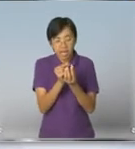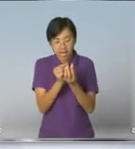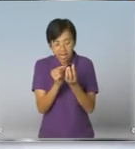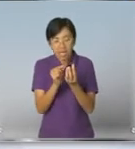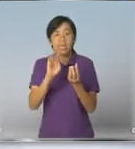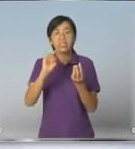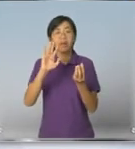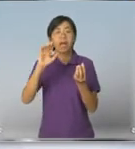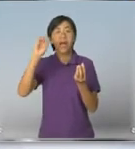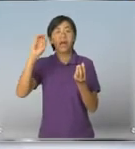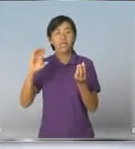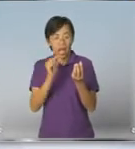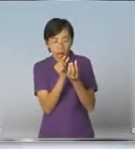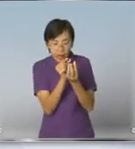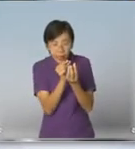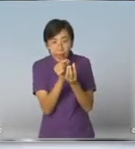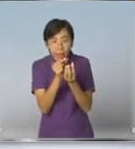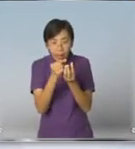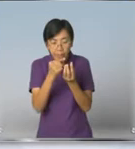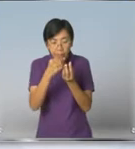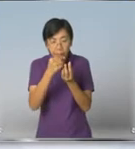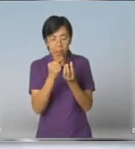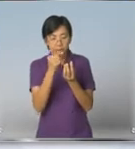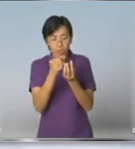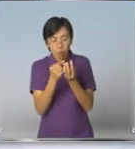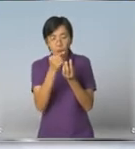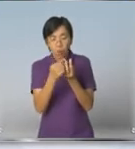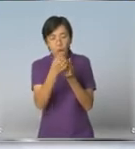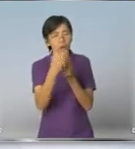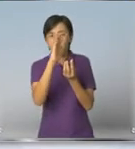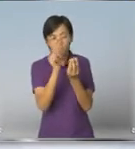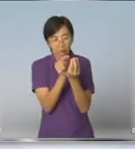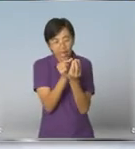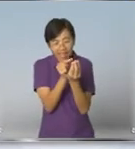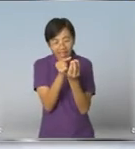ให้เอียง45องศาเพื่อที่จะได้ไม่แข็งทื่อ ครับ นะคะ